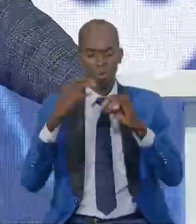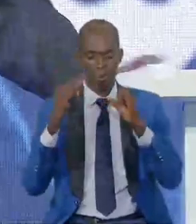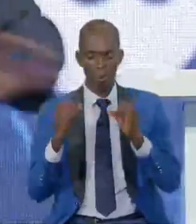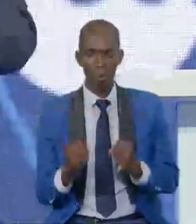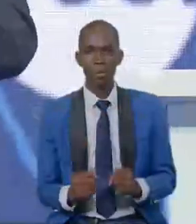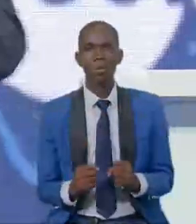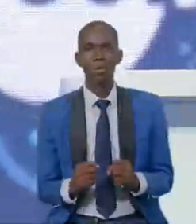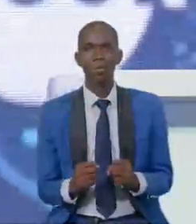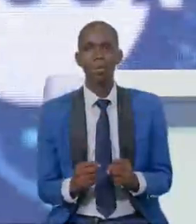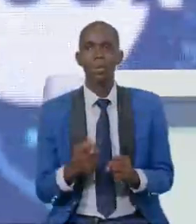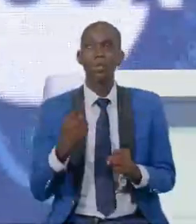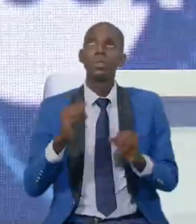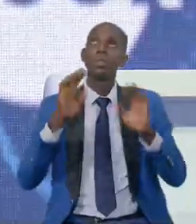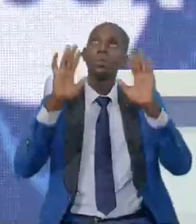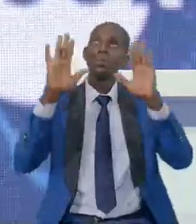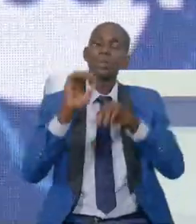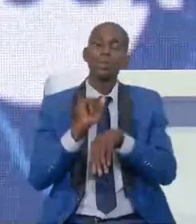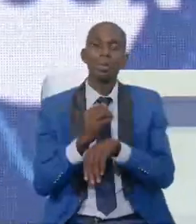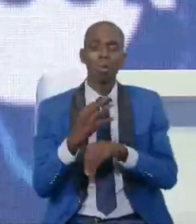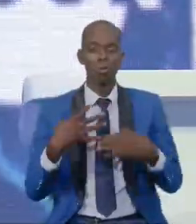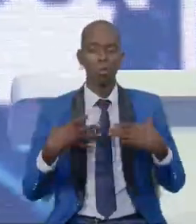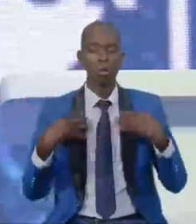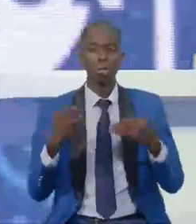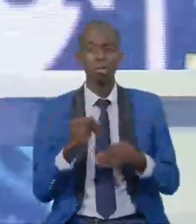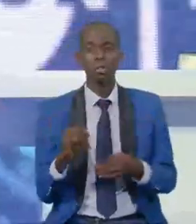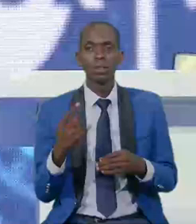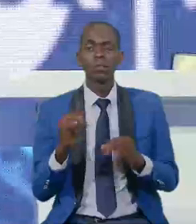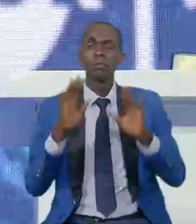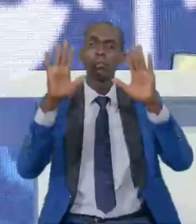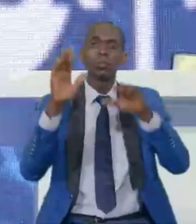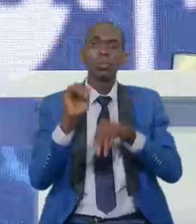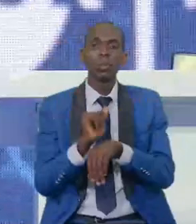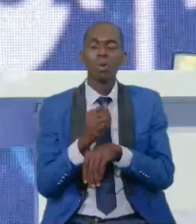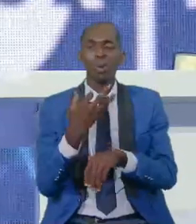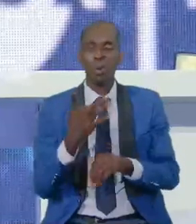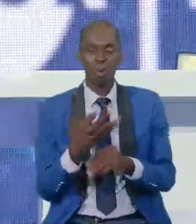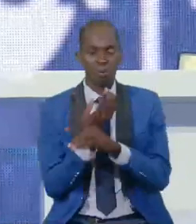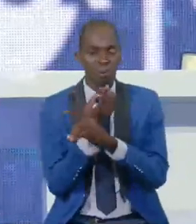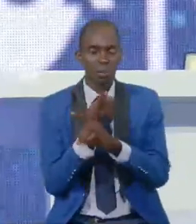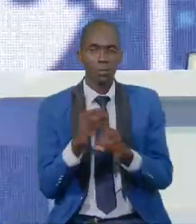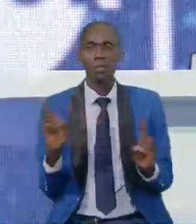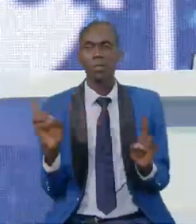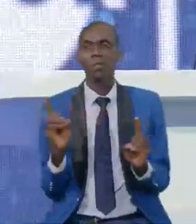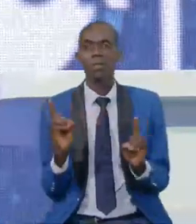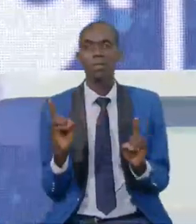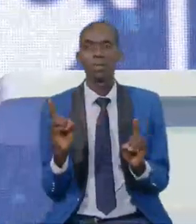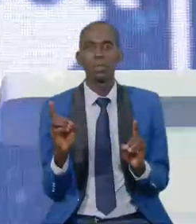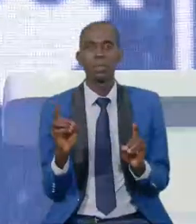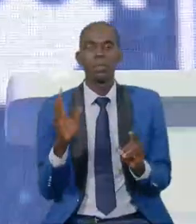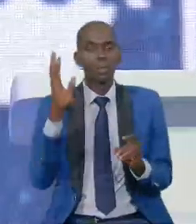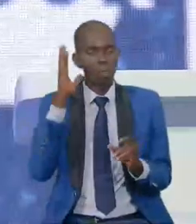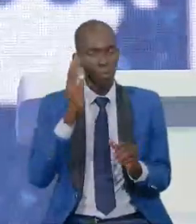de puissance, le miracle de guérison, le miracle de délivrance.